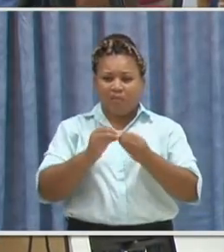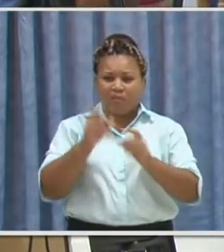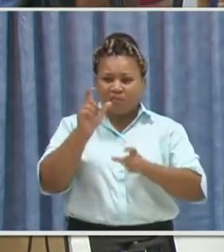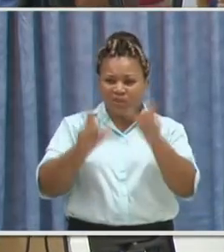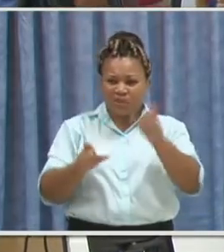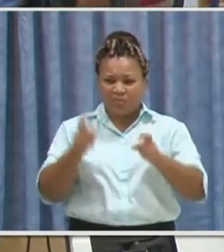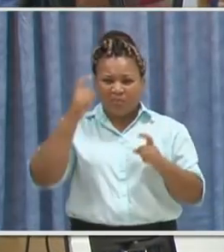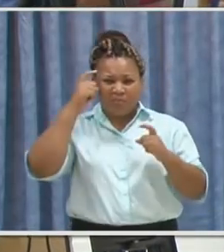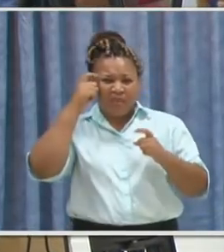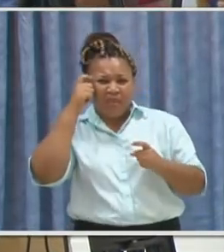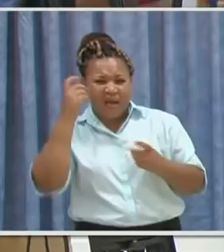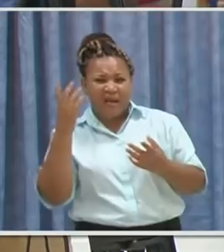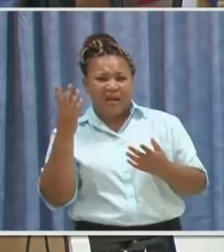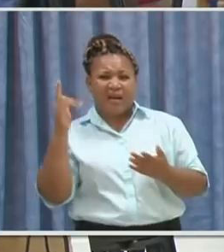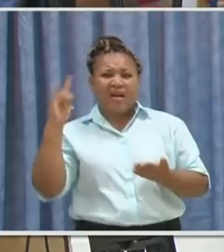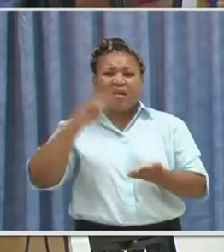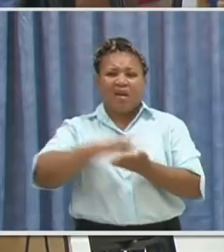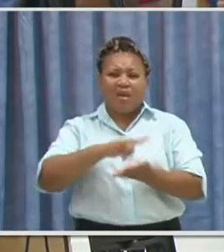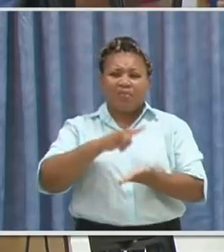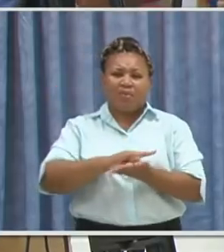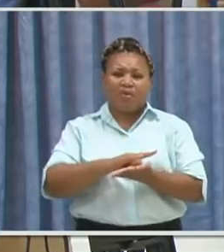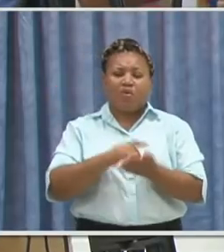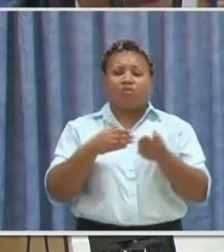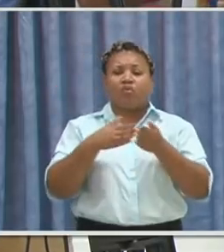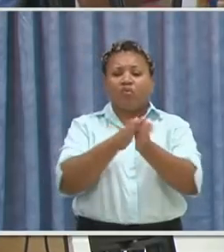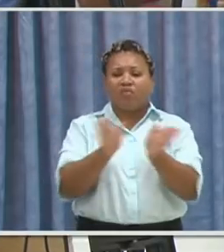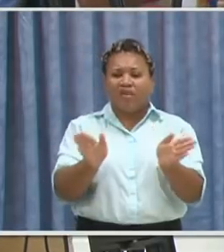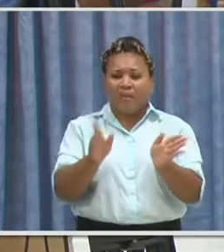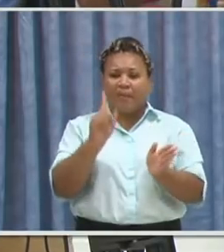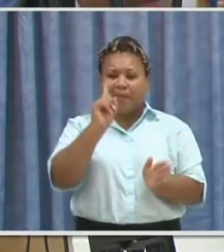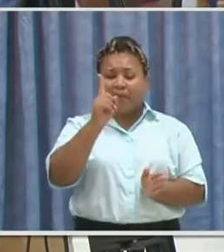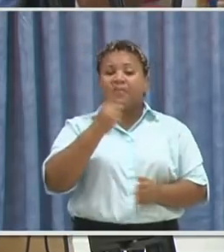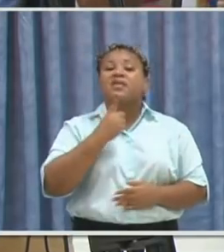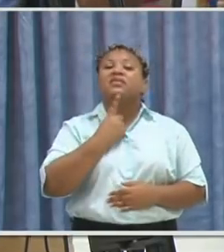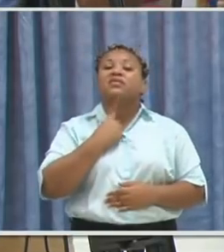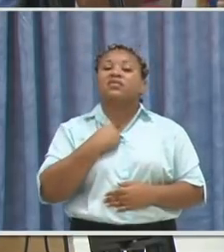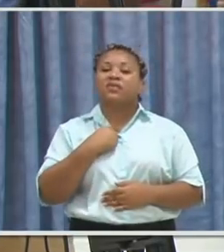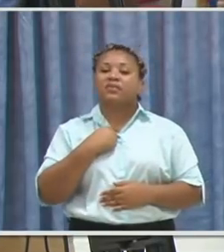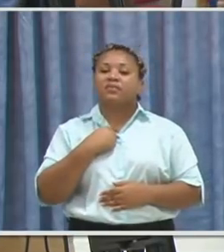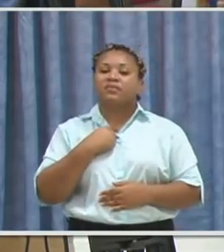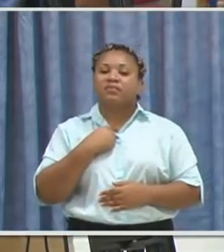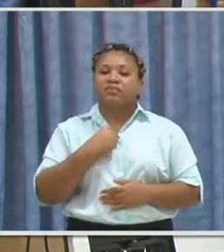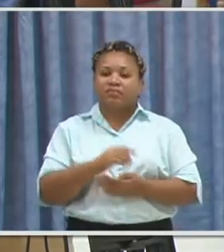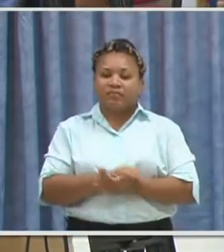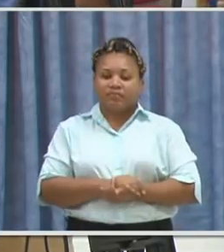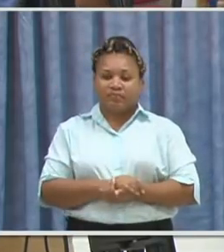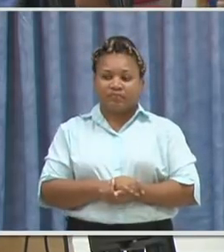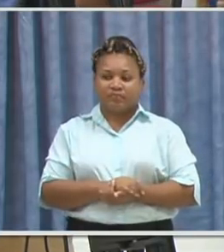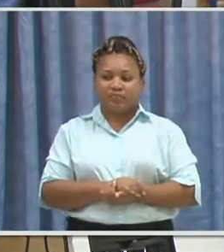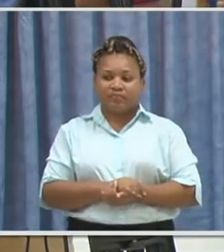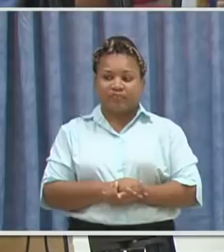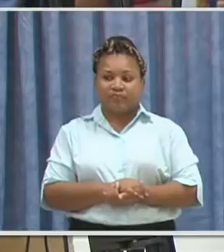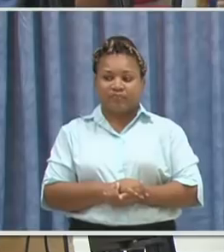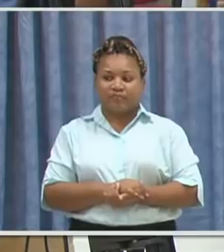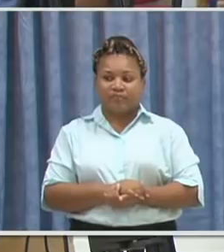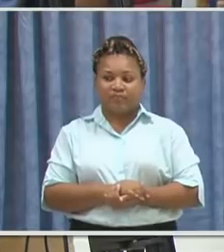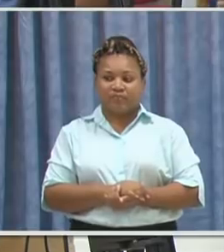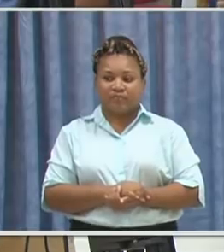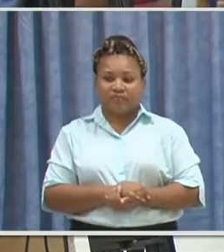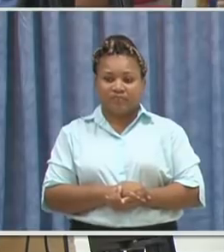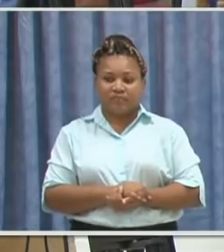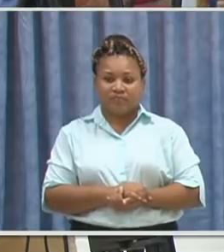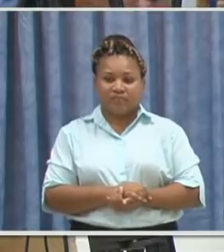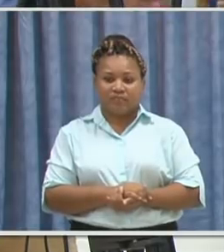premiers dehors là, amongst the public. Je pense que between now and then, nous avons un